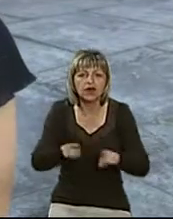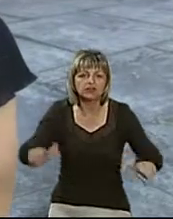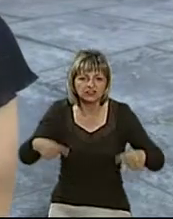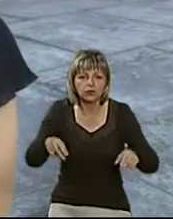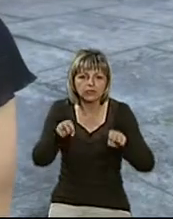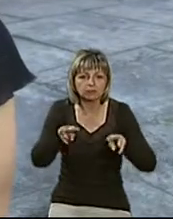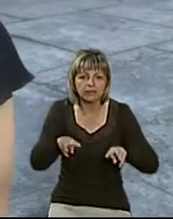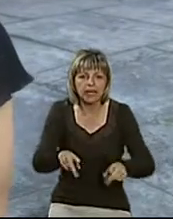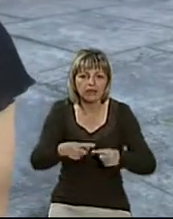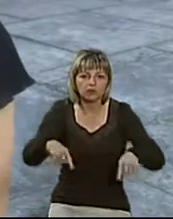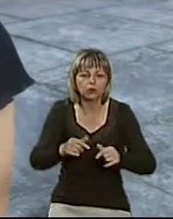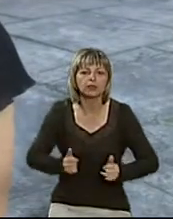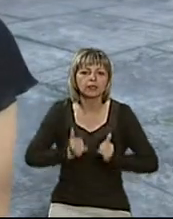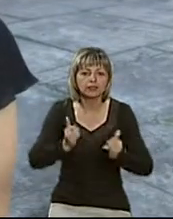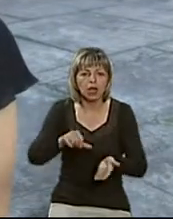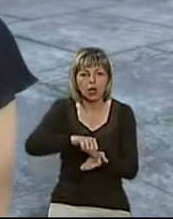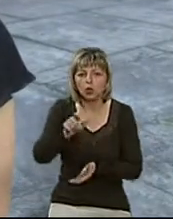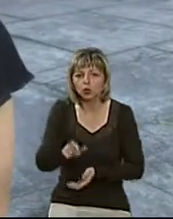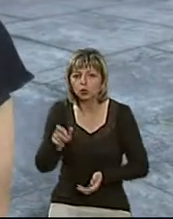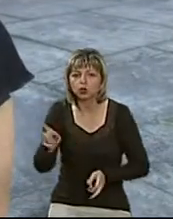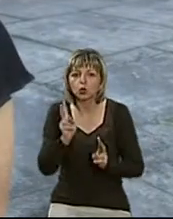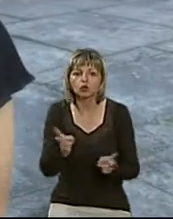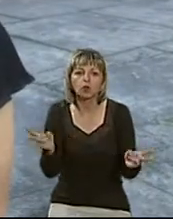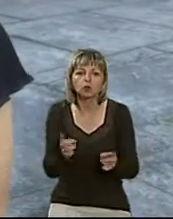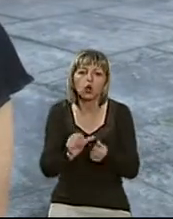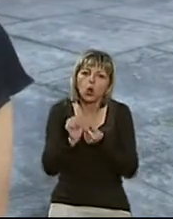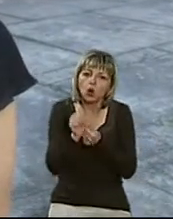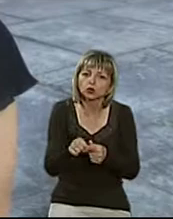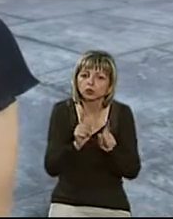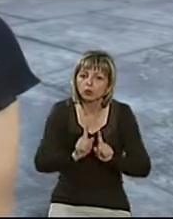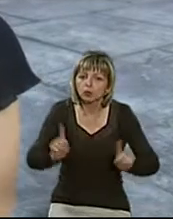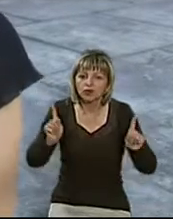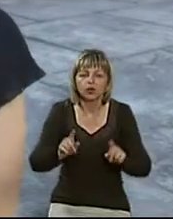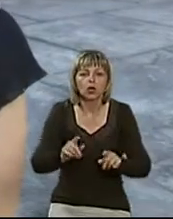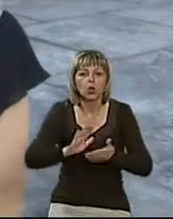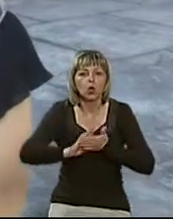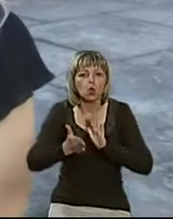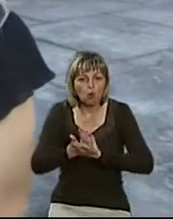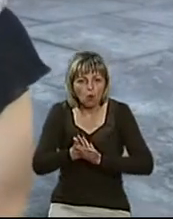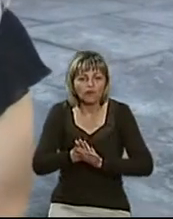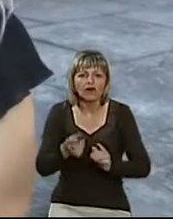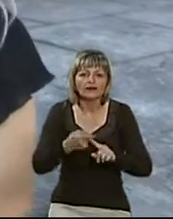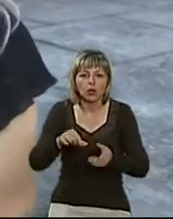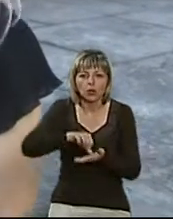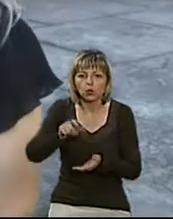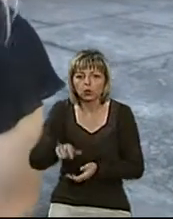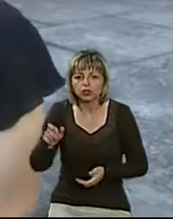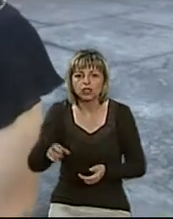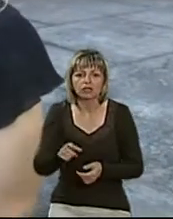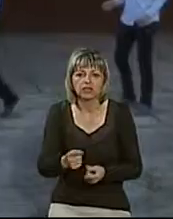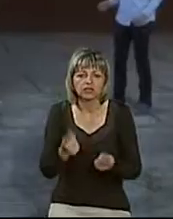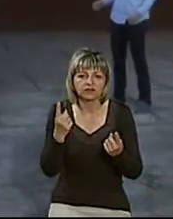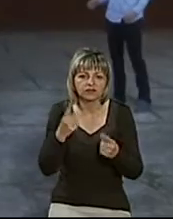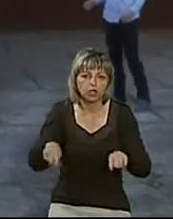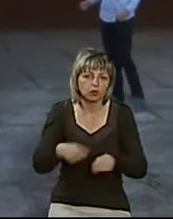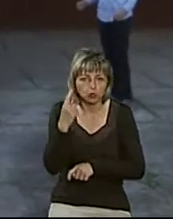такий спеціальний пункт для учасників, які потребують особливих умов, створення особливих умов. Це учасники з тотальним порушенням